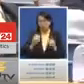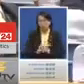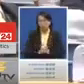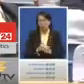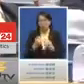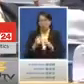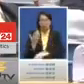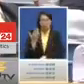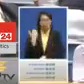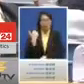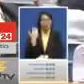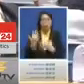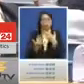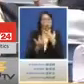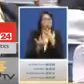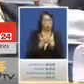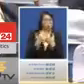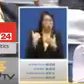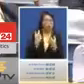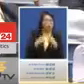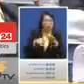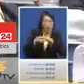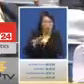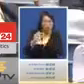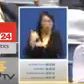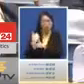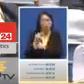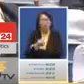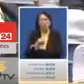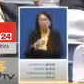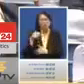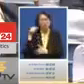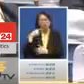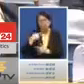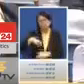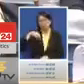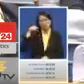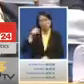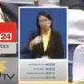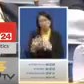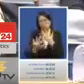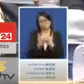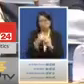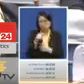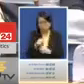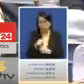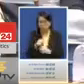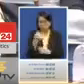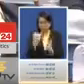ในอดีตขณะติดคุกแล้วยังหนีหรือมีอันนี้ไม่มีศาลไม่ได้บอกว่า